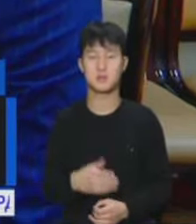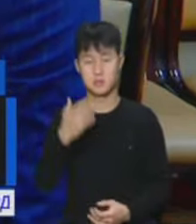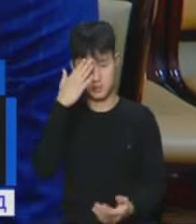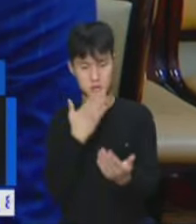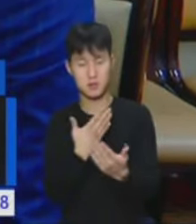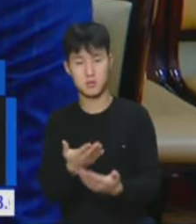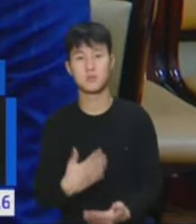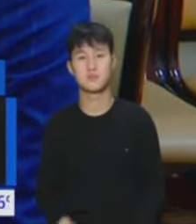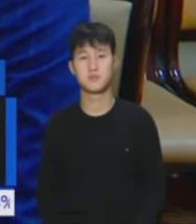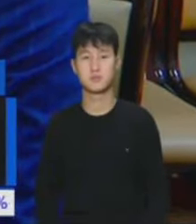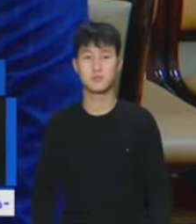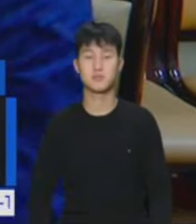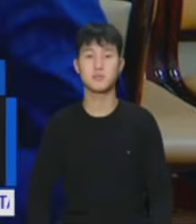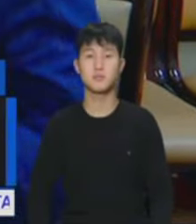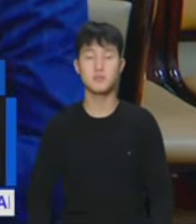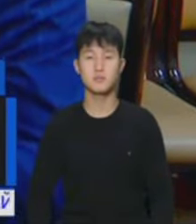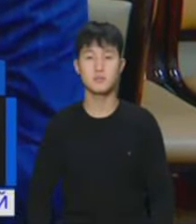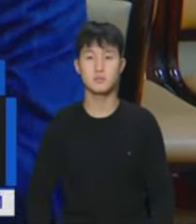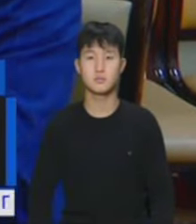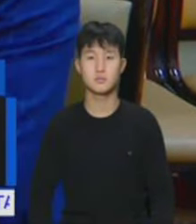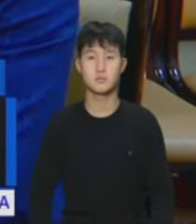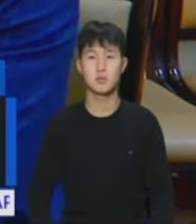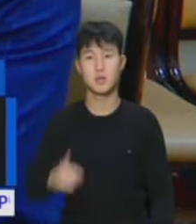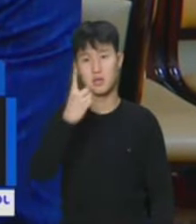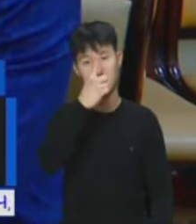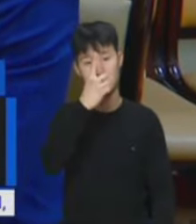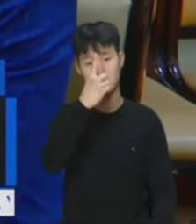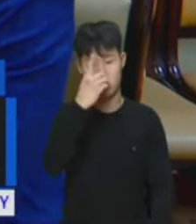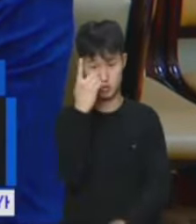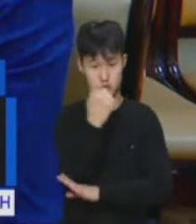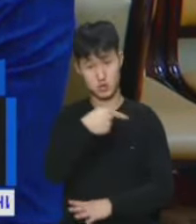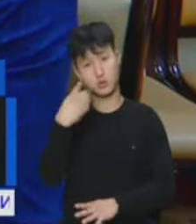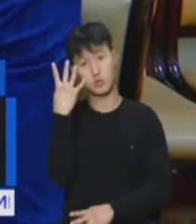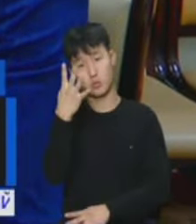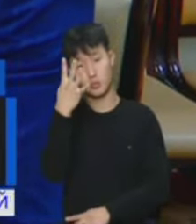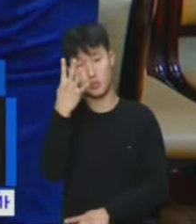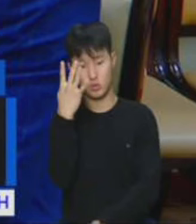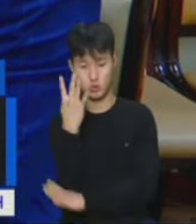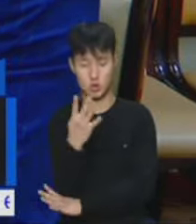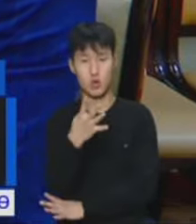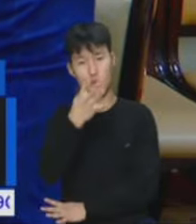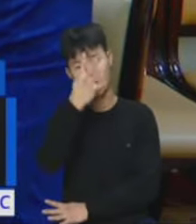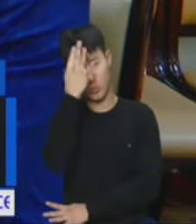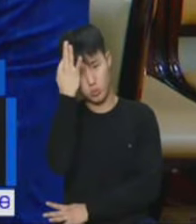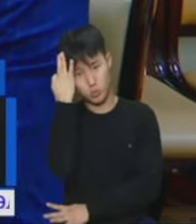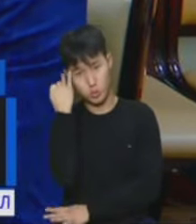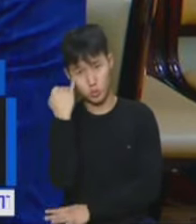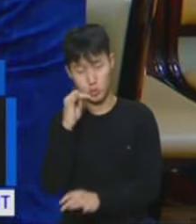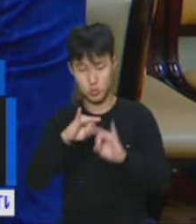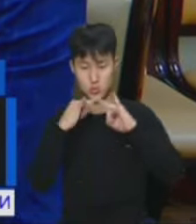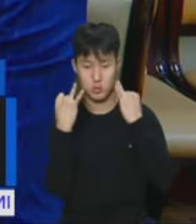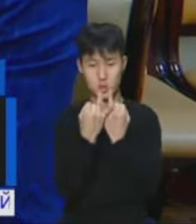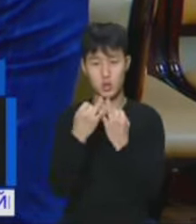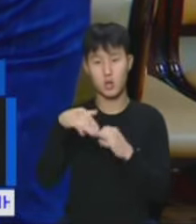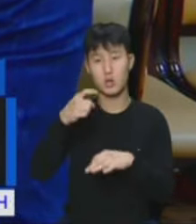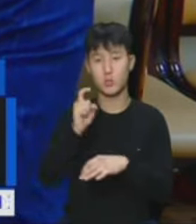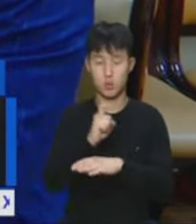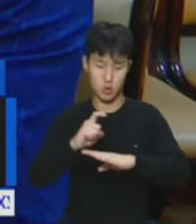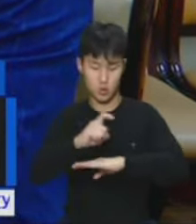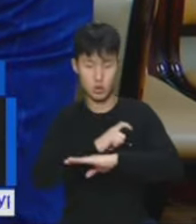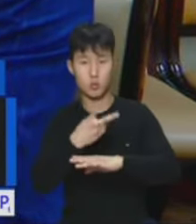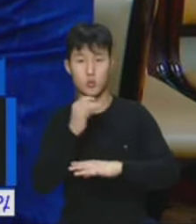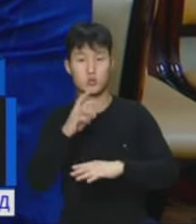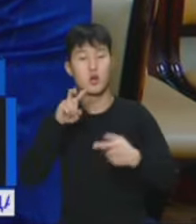уу? Тэгэхээр сая 1-р дөрөвт өдрөртөл 94 өдрийн хугацаанд улсын хурлын хин шалгах төр хорооноос энэ